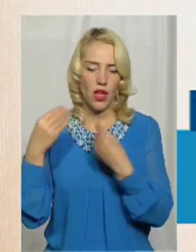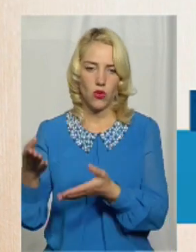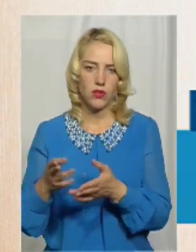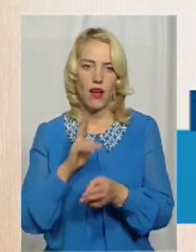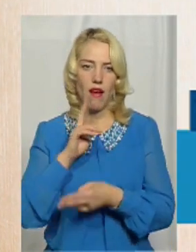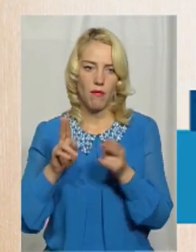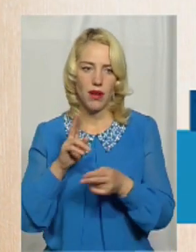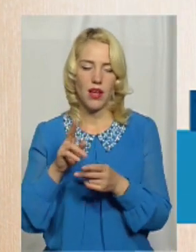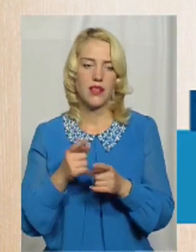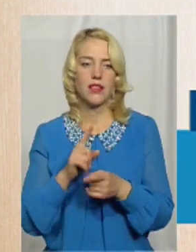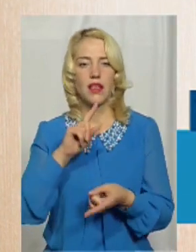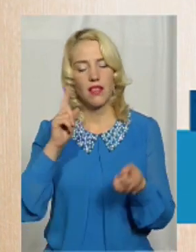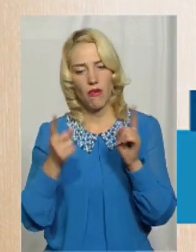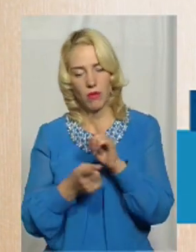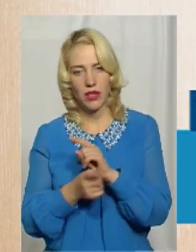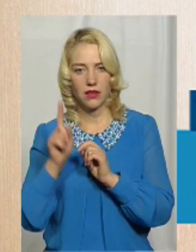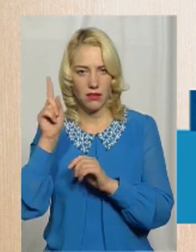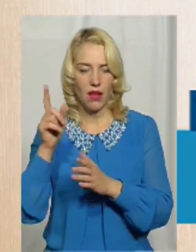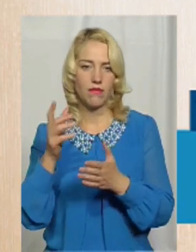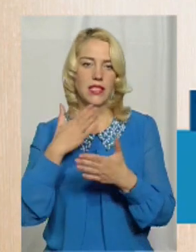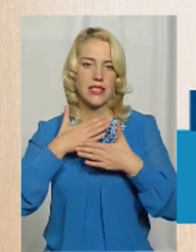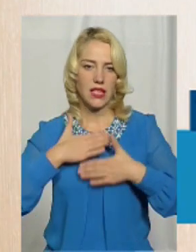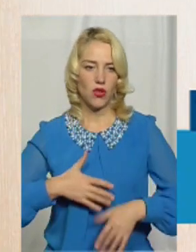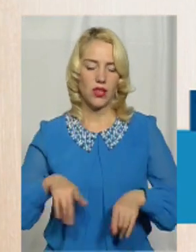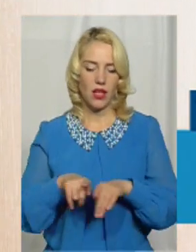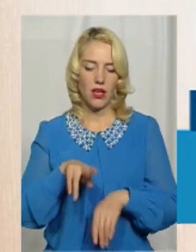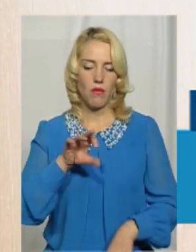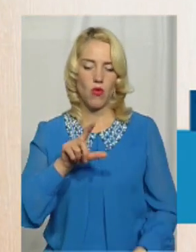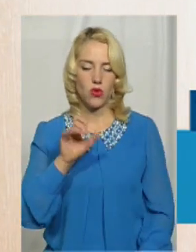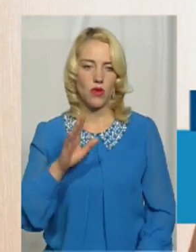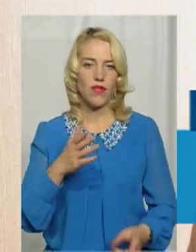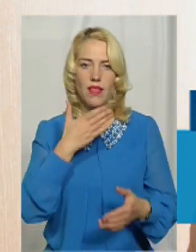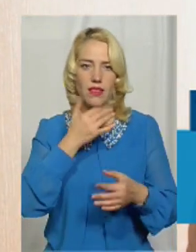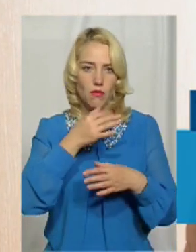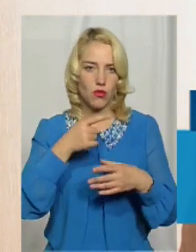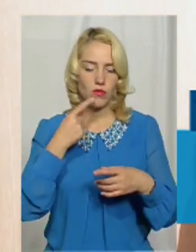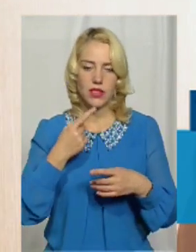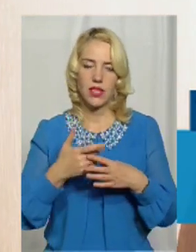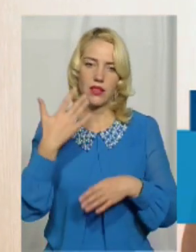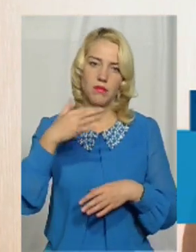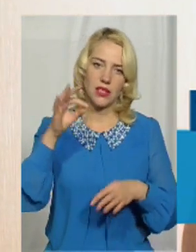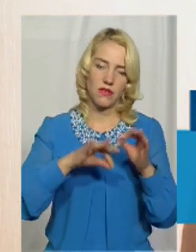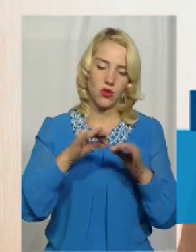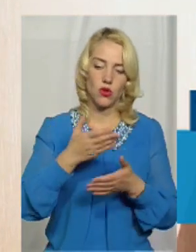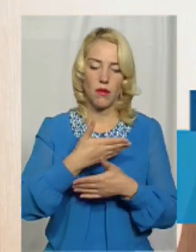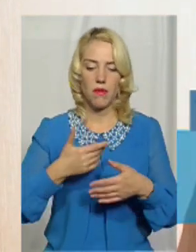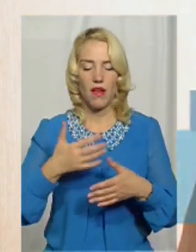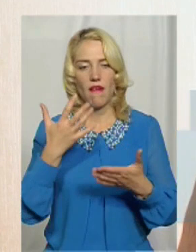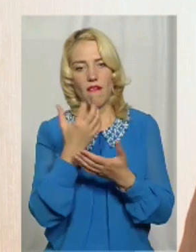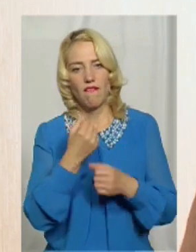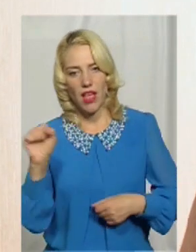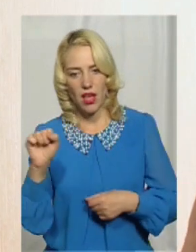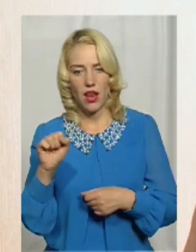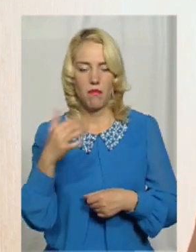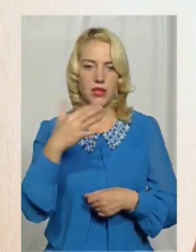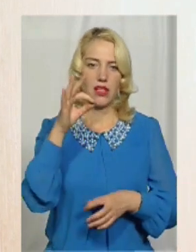навпаки. Задовольняє такий позов. Тут не можна провести грань, що 50% ми виграємо, 50% програємо.